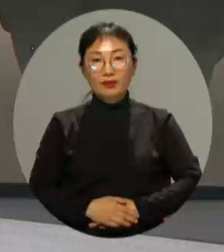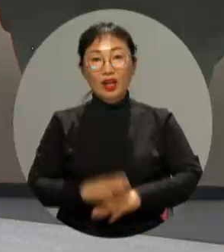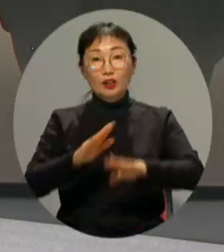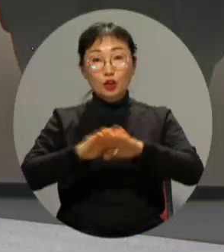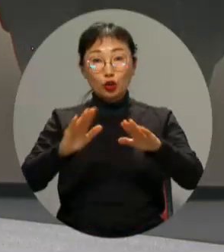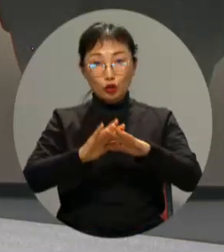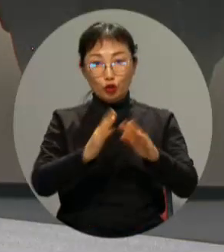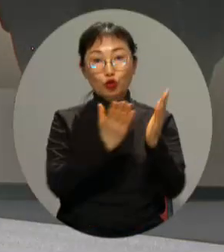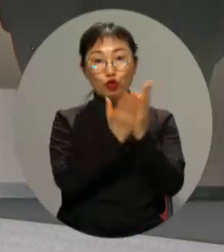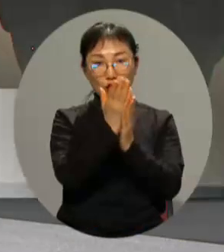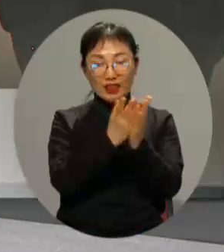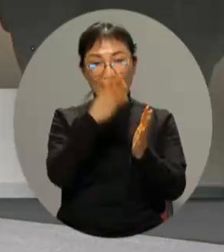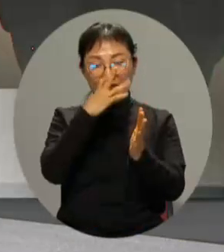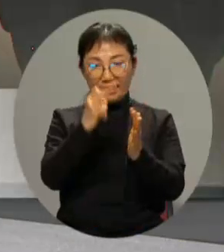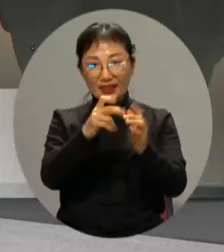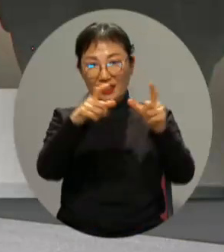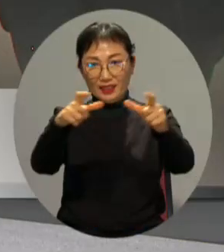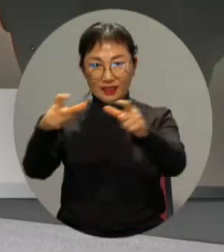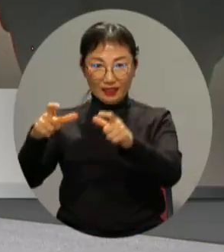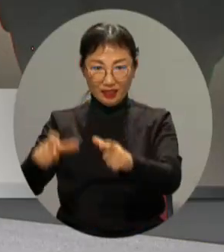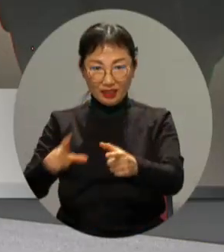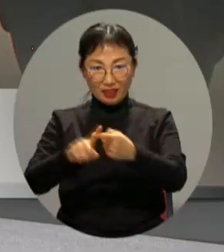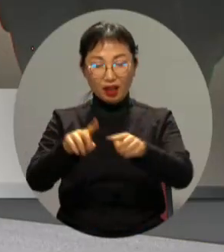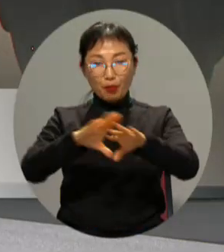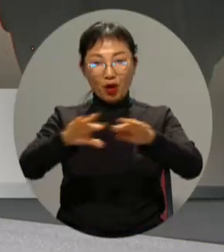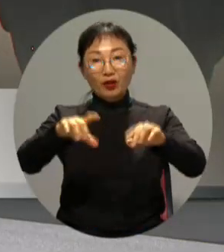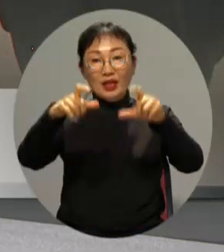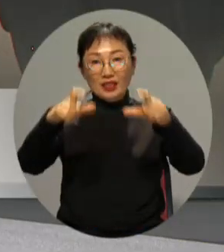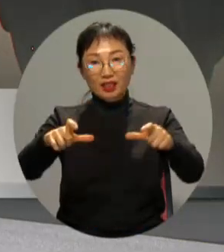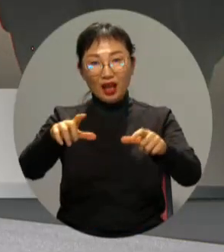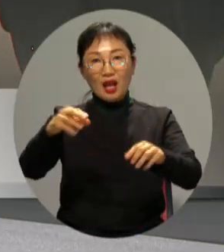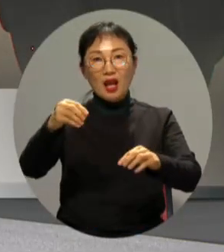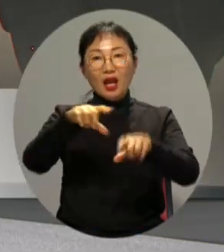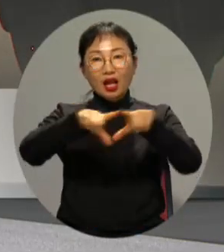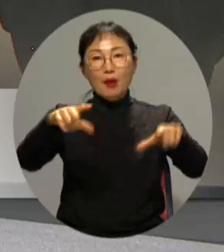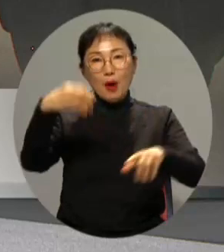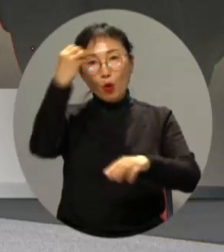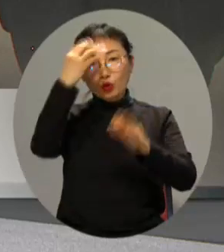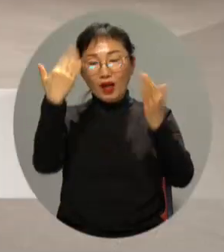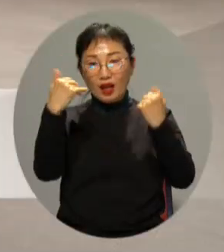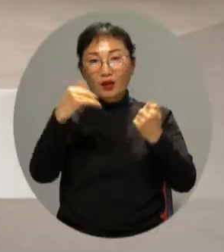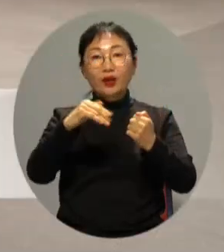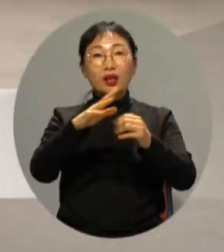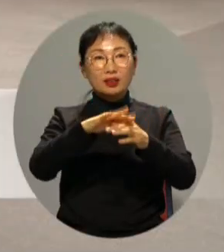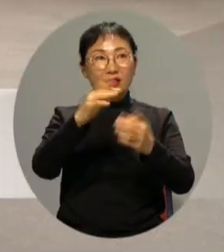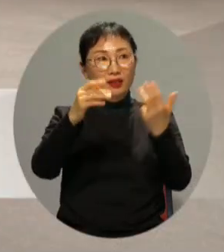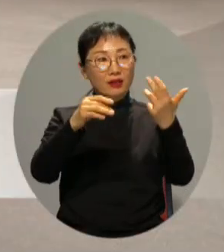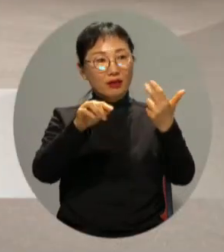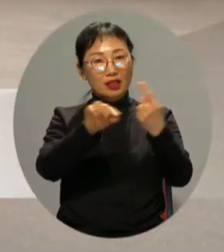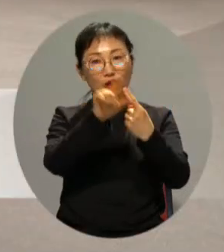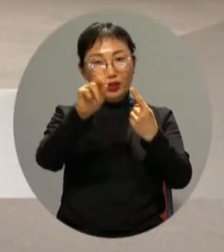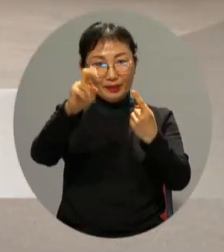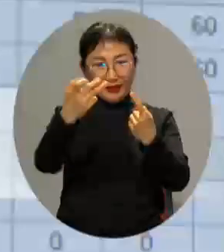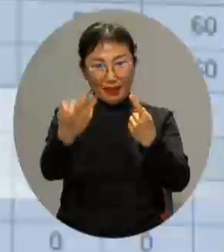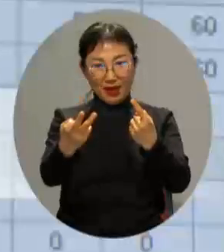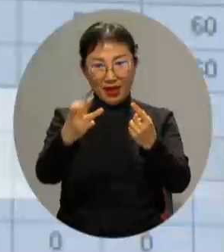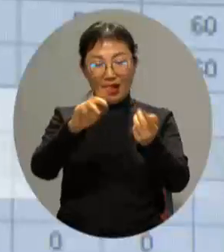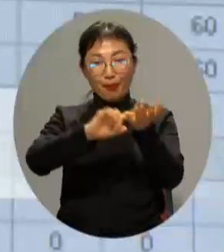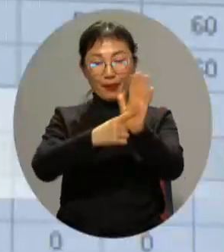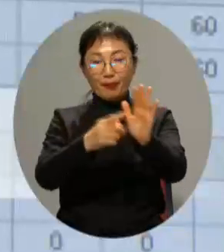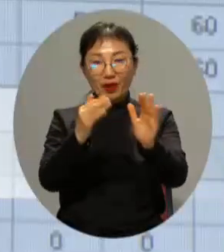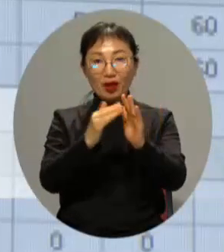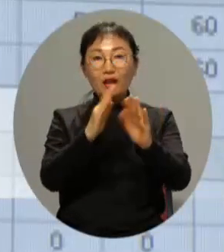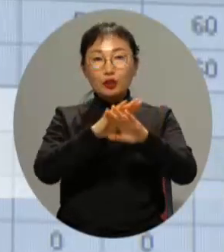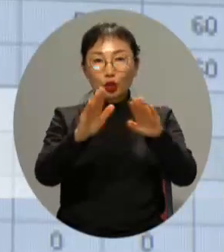전주와 군산 익산 등 돈의 평준화 지역 일반고 배정이 다음 주 13일 발표됩니다 전라북도교육청은 오늘